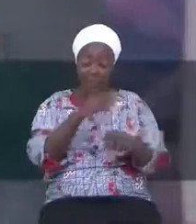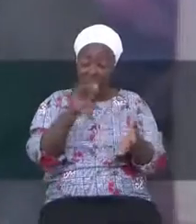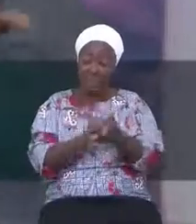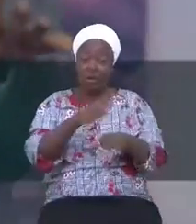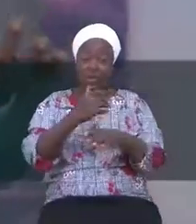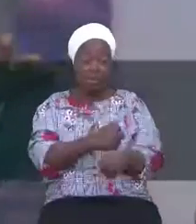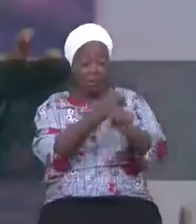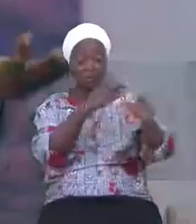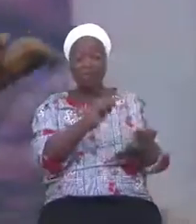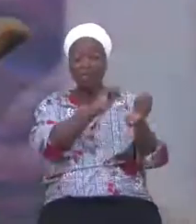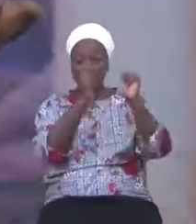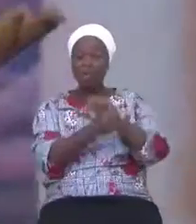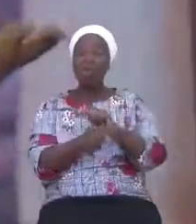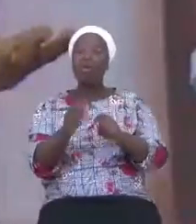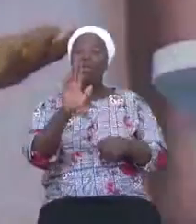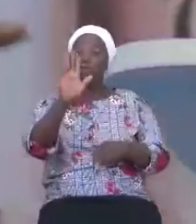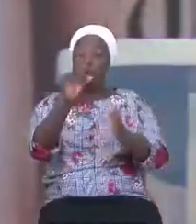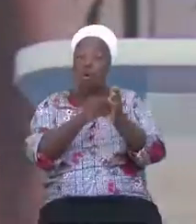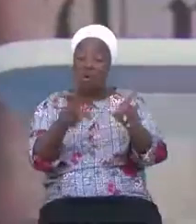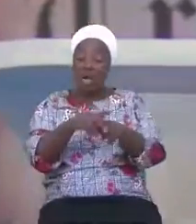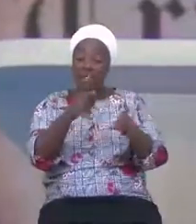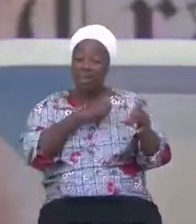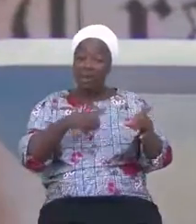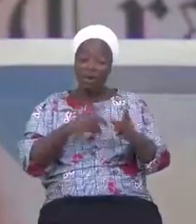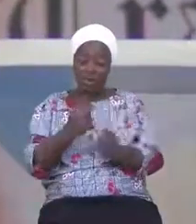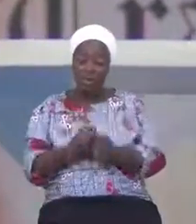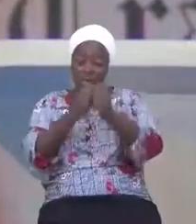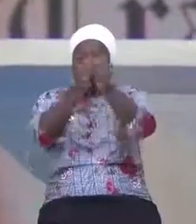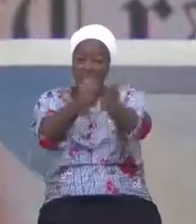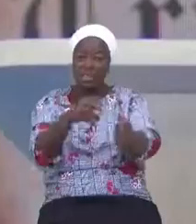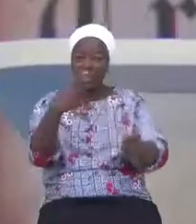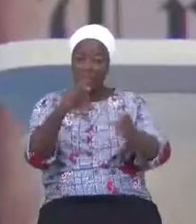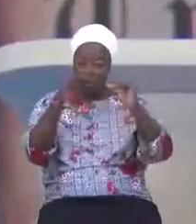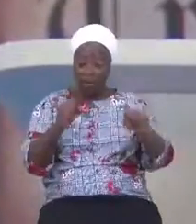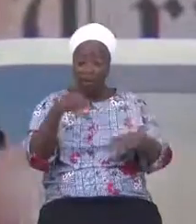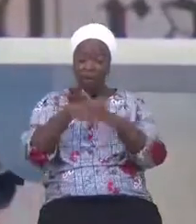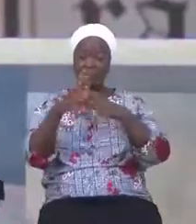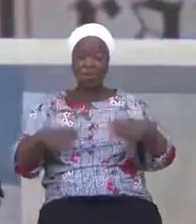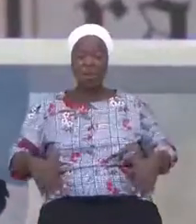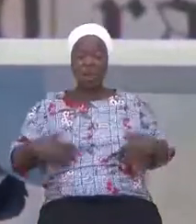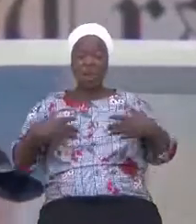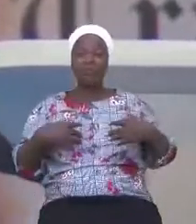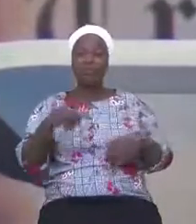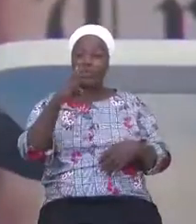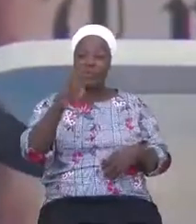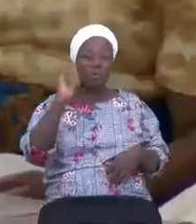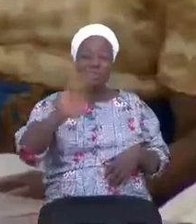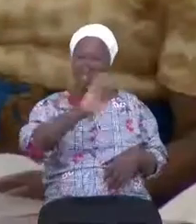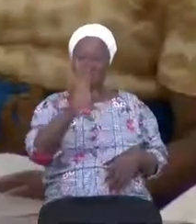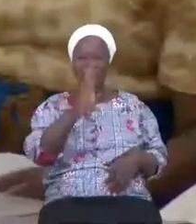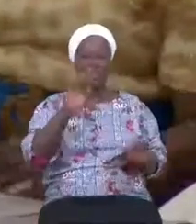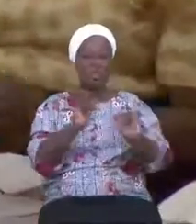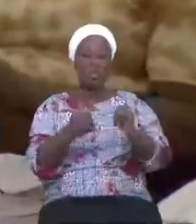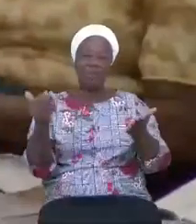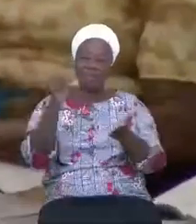transfiguration, pour toi, comme le Seigneur transfuse la puissance dans ta vie, tu ne seras plus jamais le même au